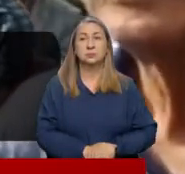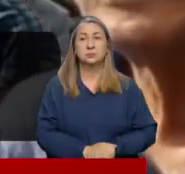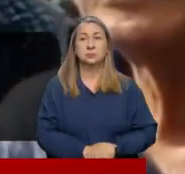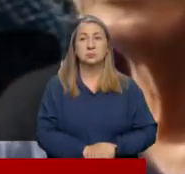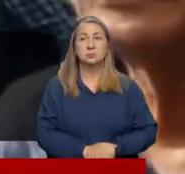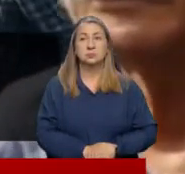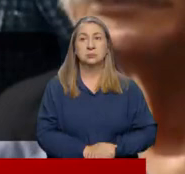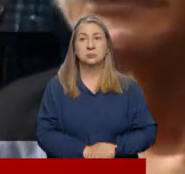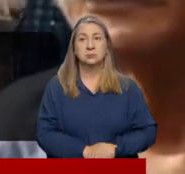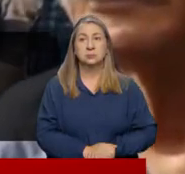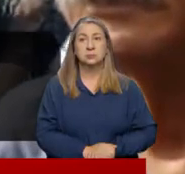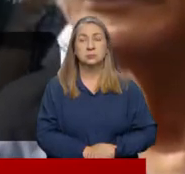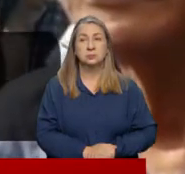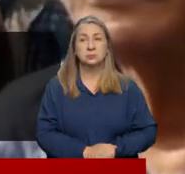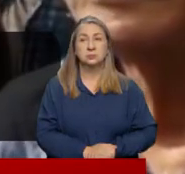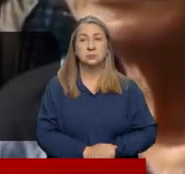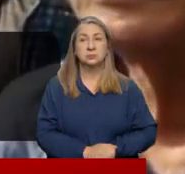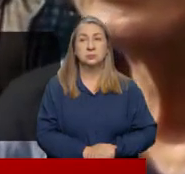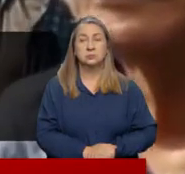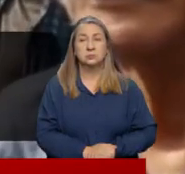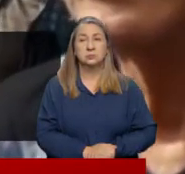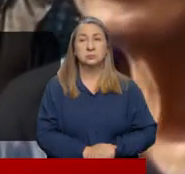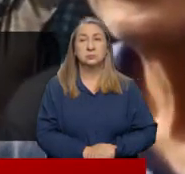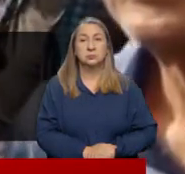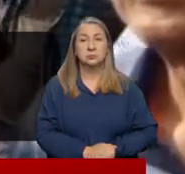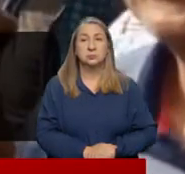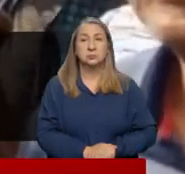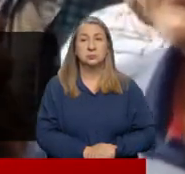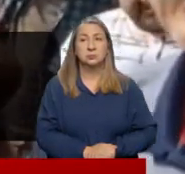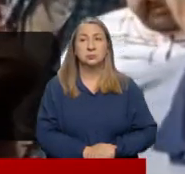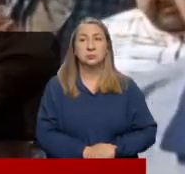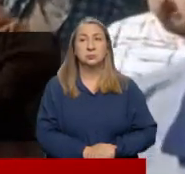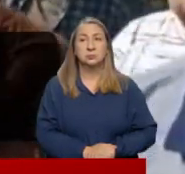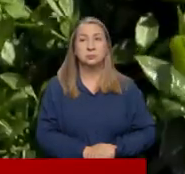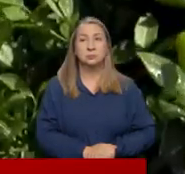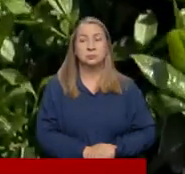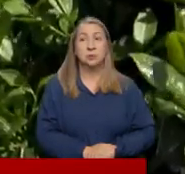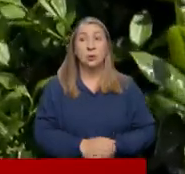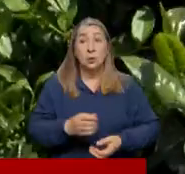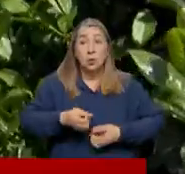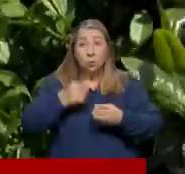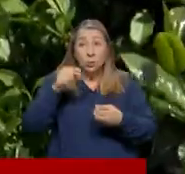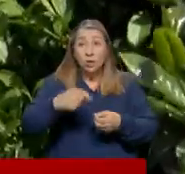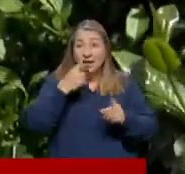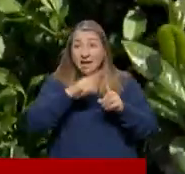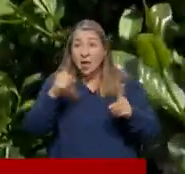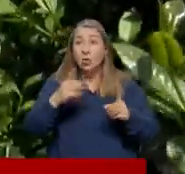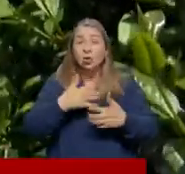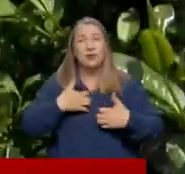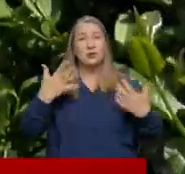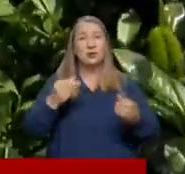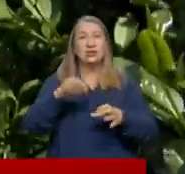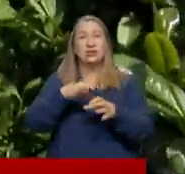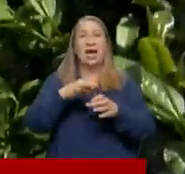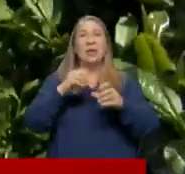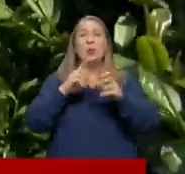ve istediğiniz çaykur'a tamamen ettiğiniz şekilde kalacaksınız üreticinin bugüne kadar güvencesi